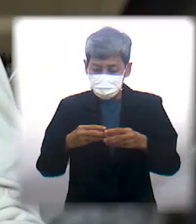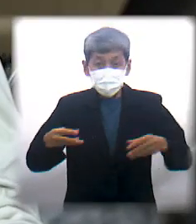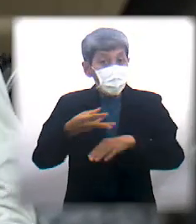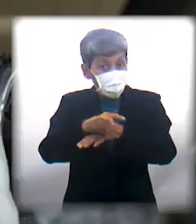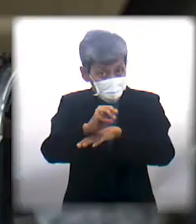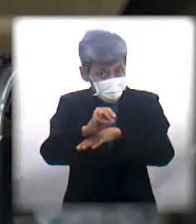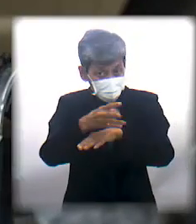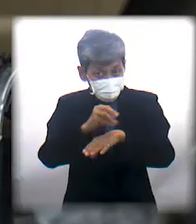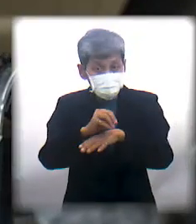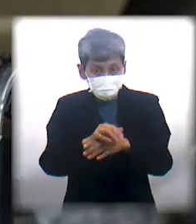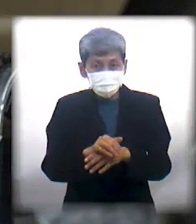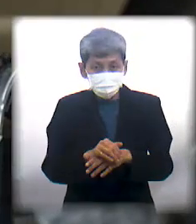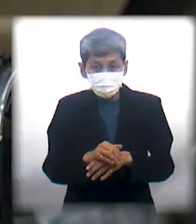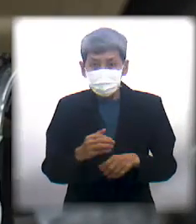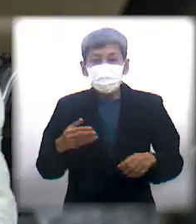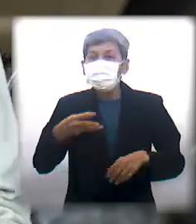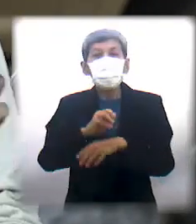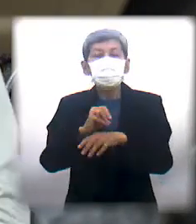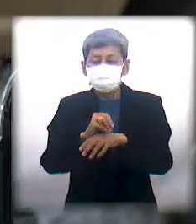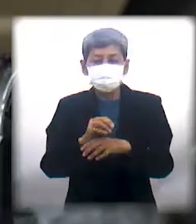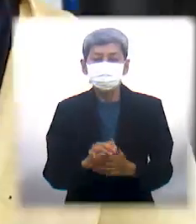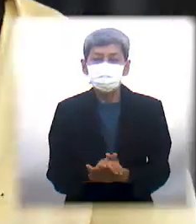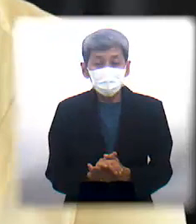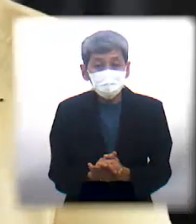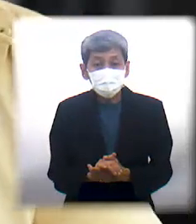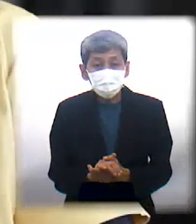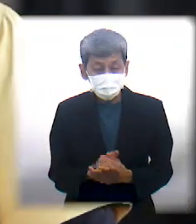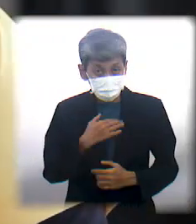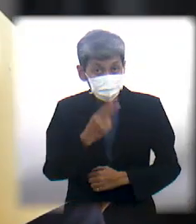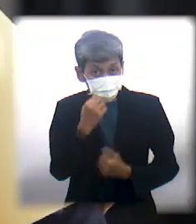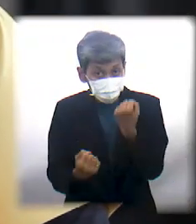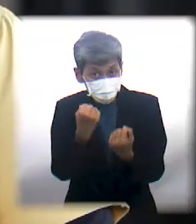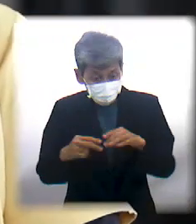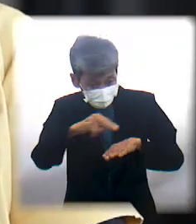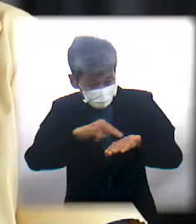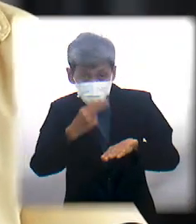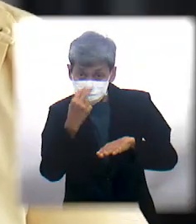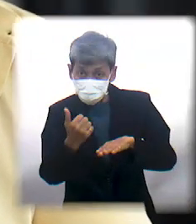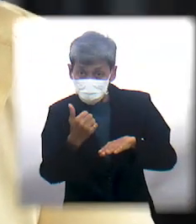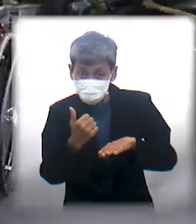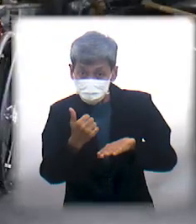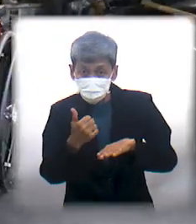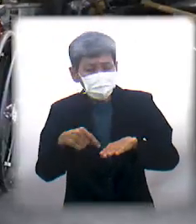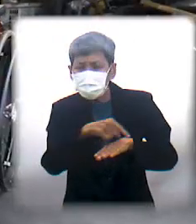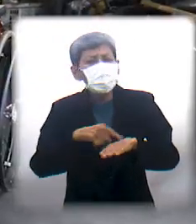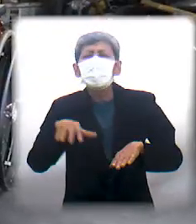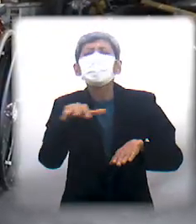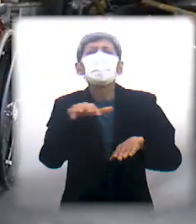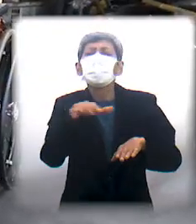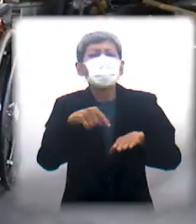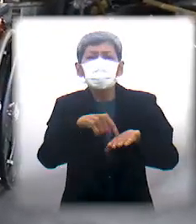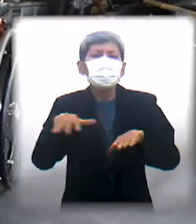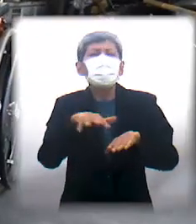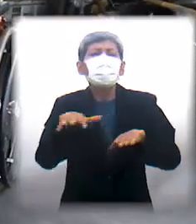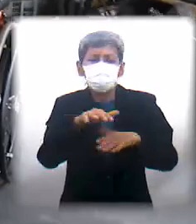แค่ไม้อันเดียวครับไปไหนมาไหนก็คือใช้ไม้อันเดียว โอ้เดี๋ยวต้องขอดูรถของพี่หงีแล้วล่ะค่ะ รถก็ไม่มีอะไรปกติเลยคร ับ